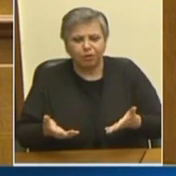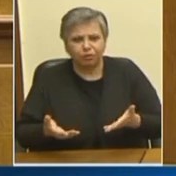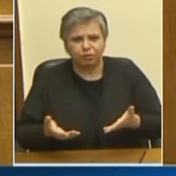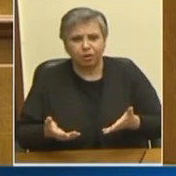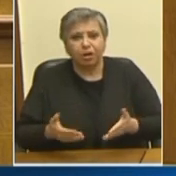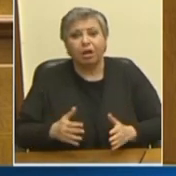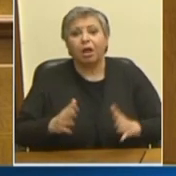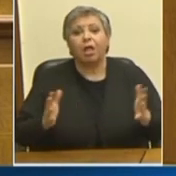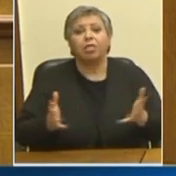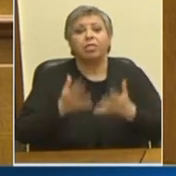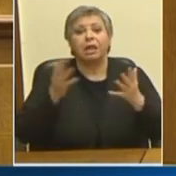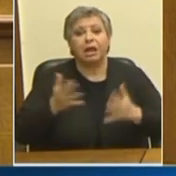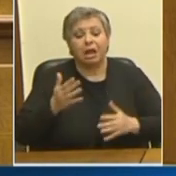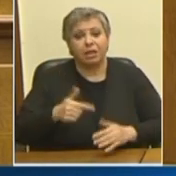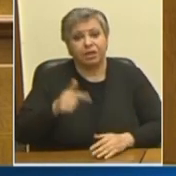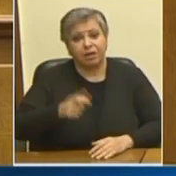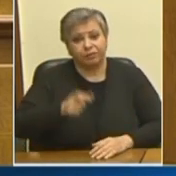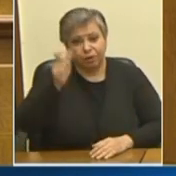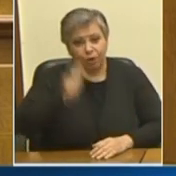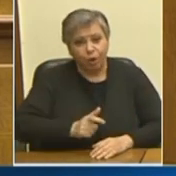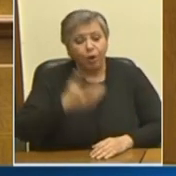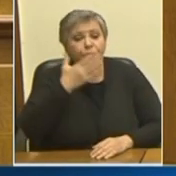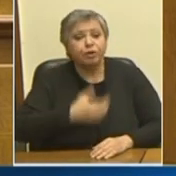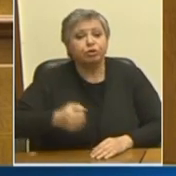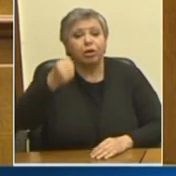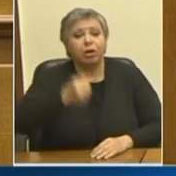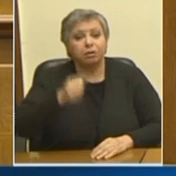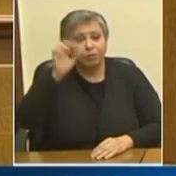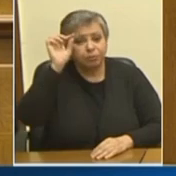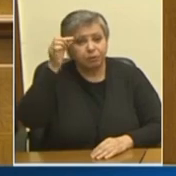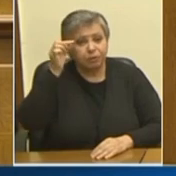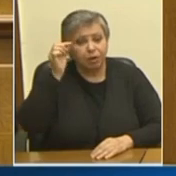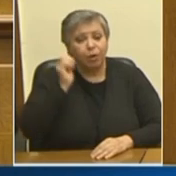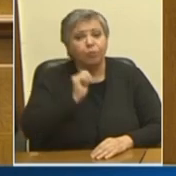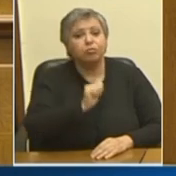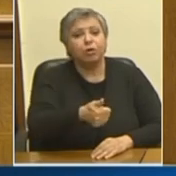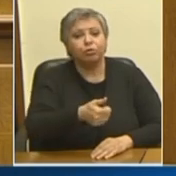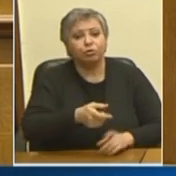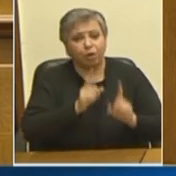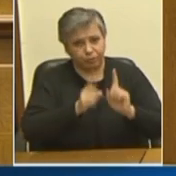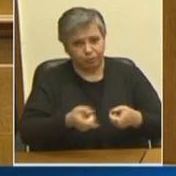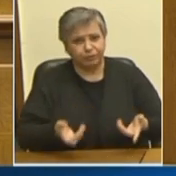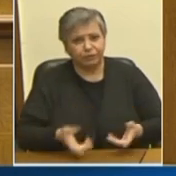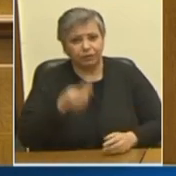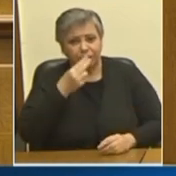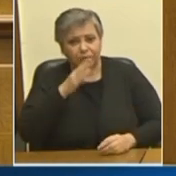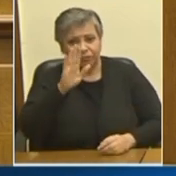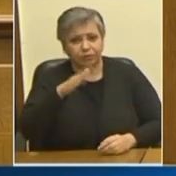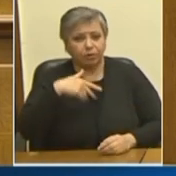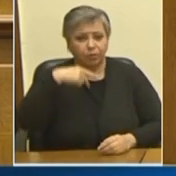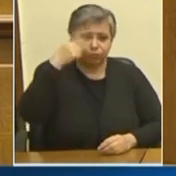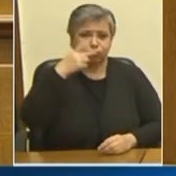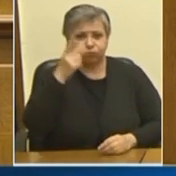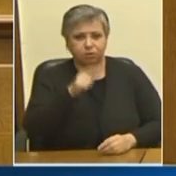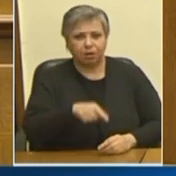ο Αρχιεπίσκοπος εκπροσωπεί όλη την Εκκλησία. Τι έχουν, χούντα έχει η Εκκλησία και έχει, ο επικεφαλής είναι, κάνει ό,τι θέλει.